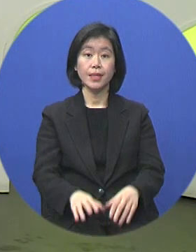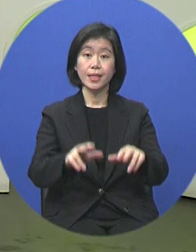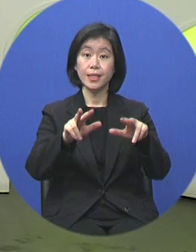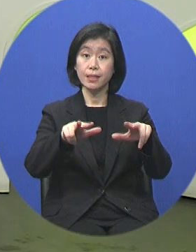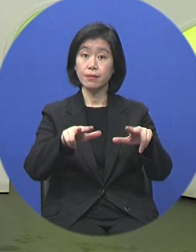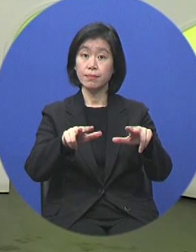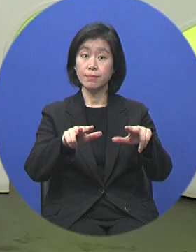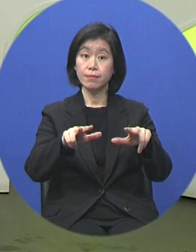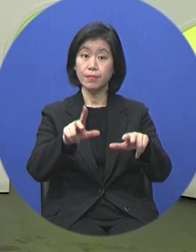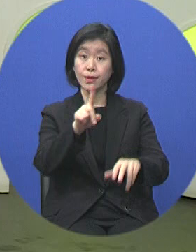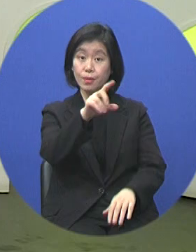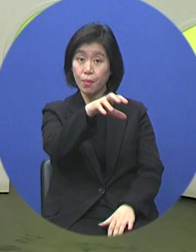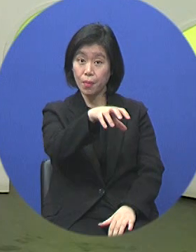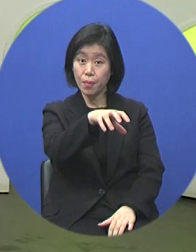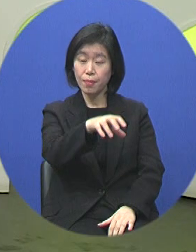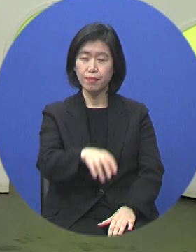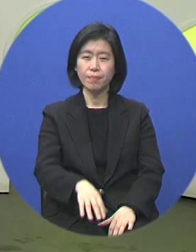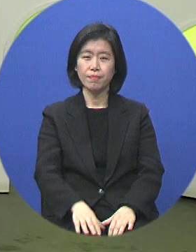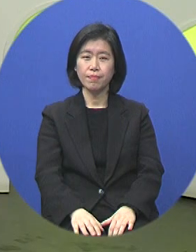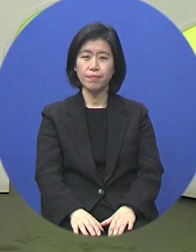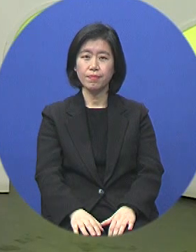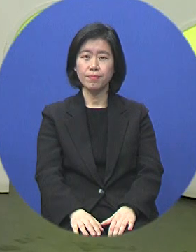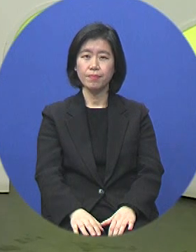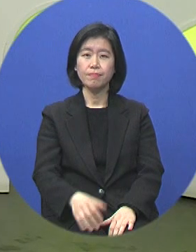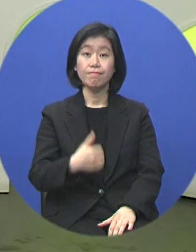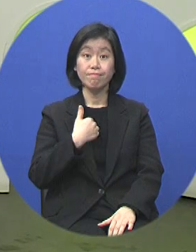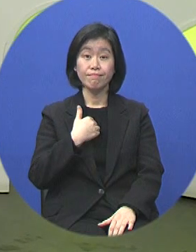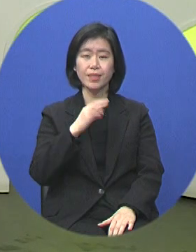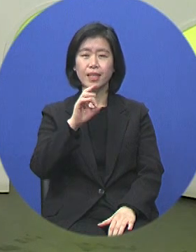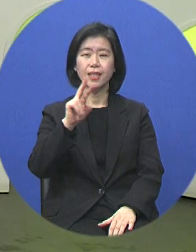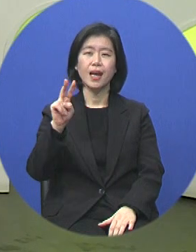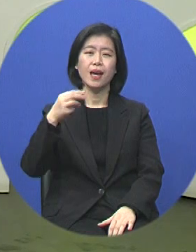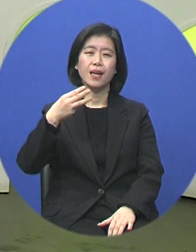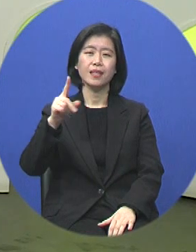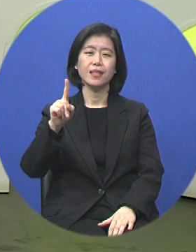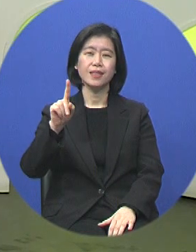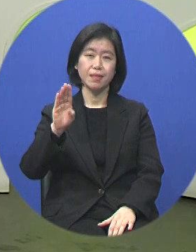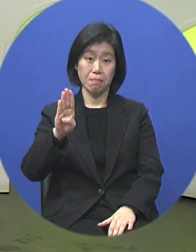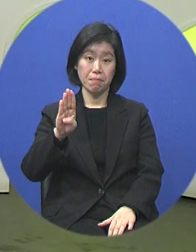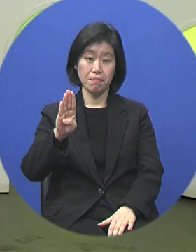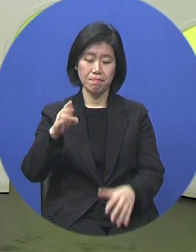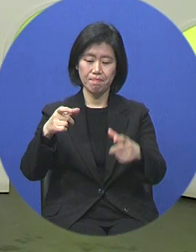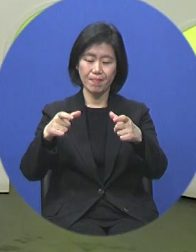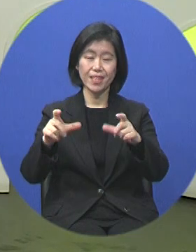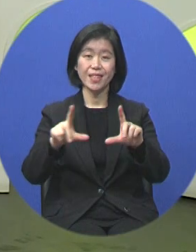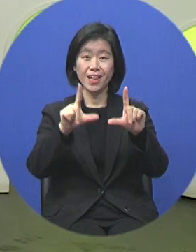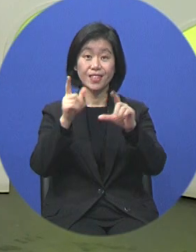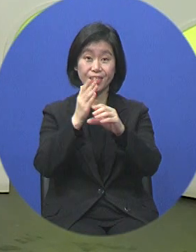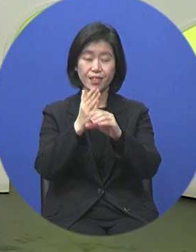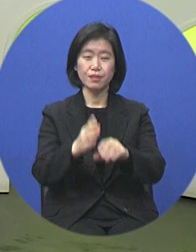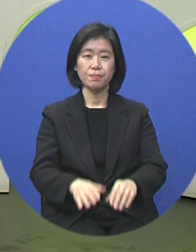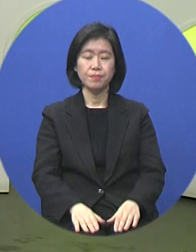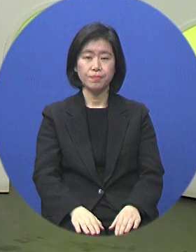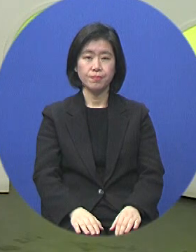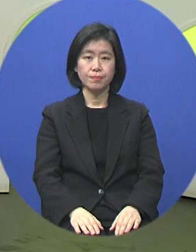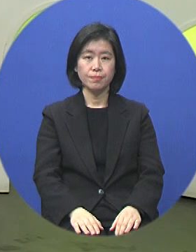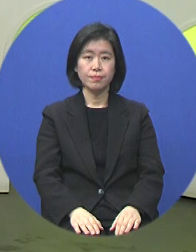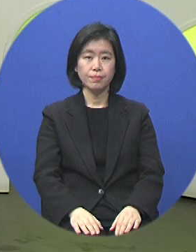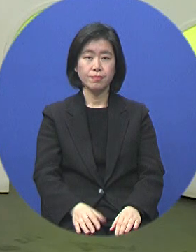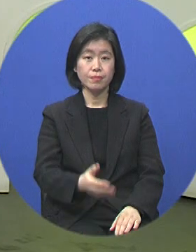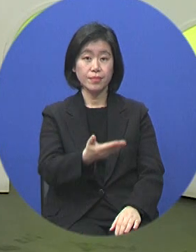어디에 계세요? 아, 야탑이에요. 아, 야탑에 계시군요. 네네. 아. 오늘 어떤